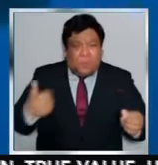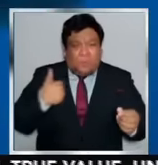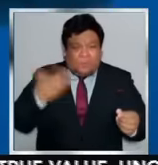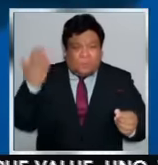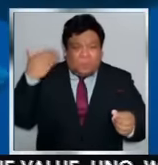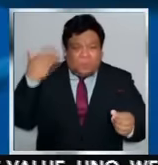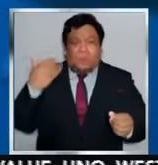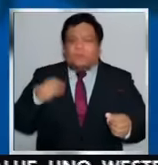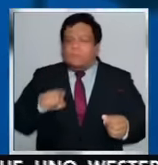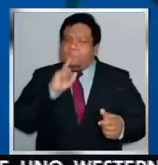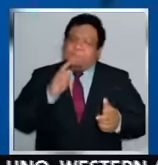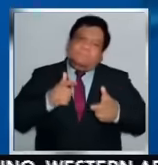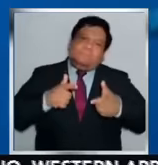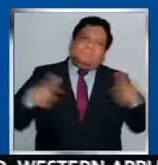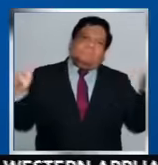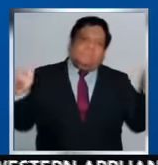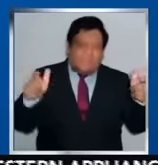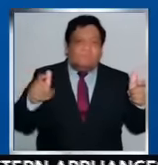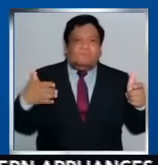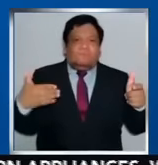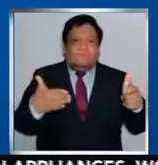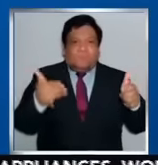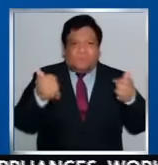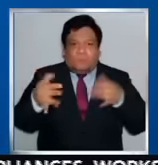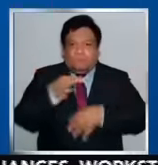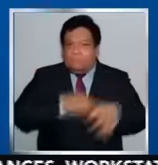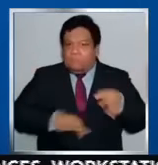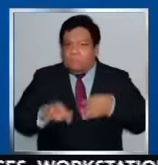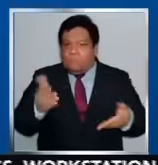ang pumalit sa kanilang trono?